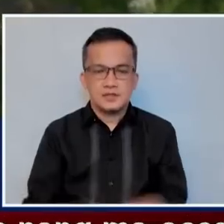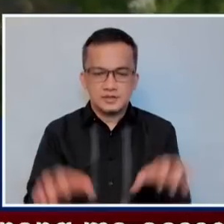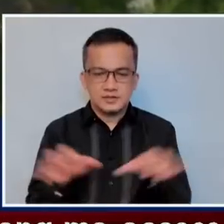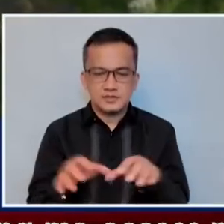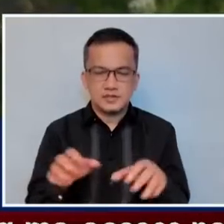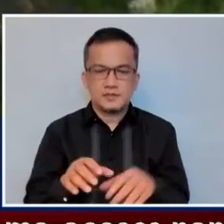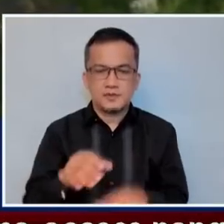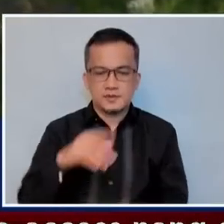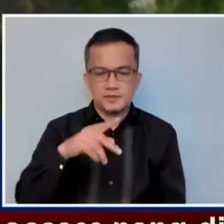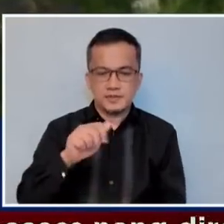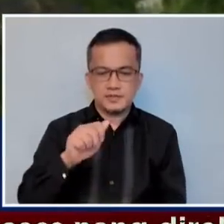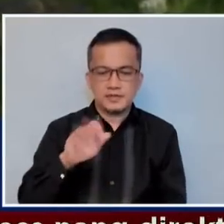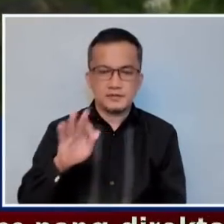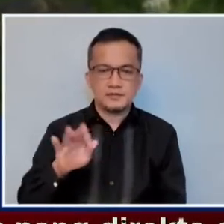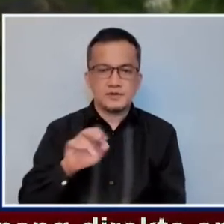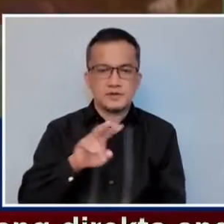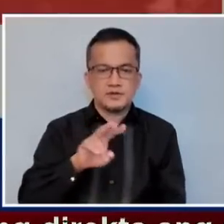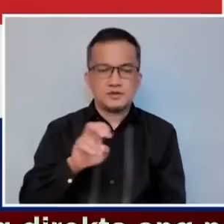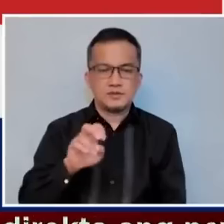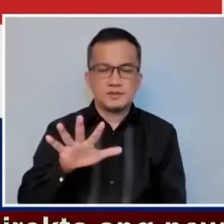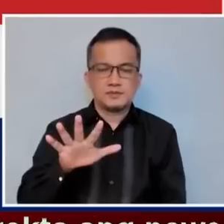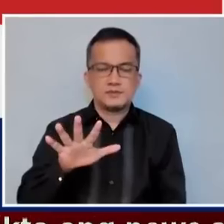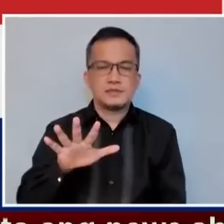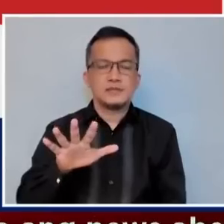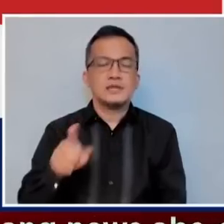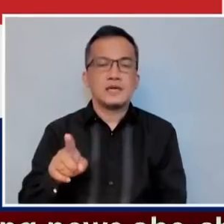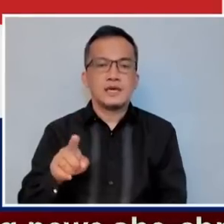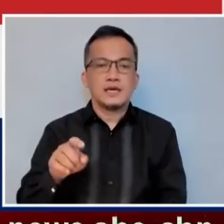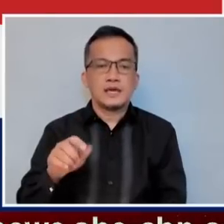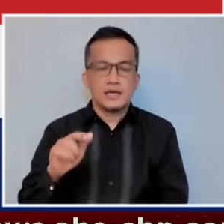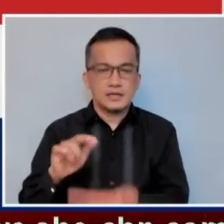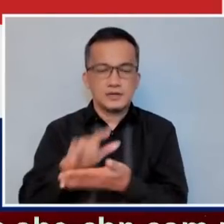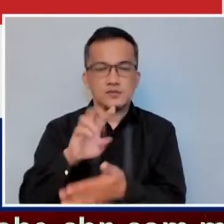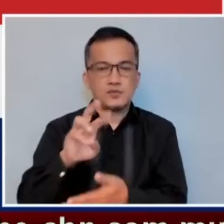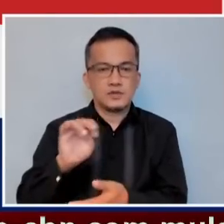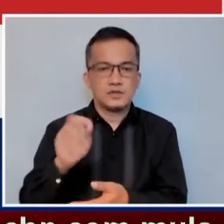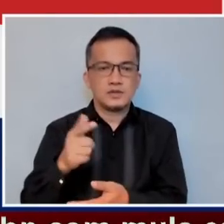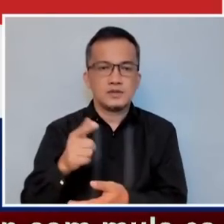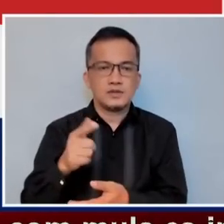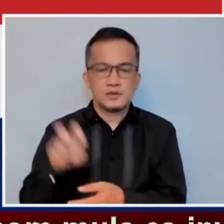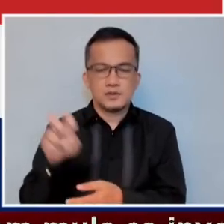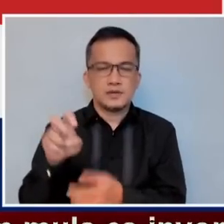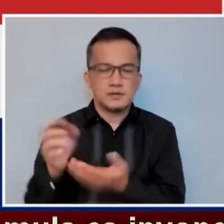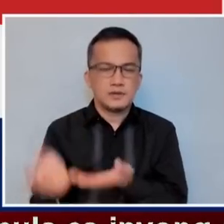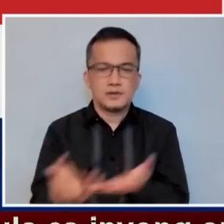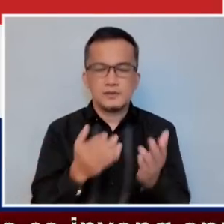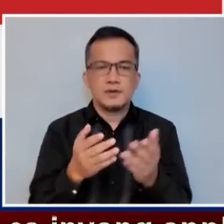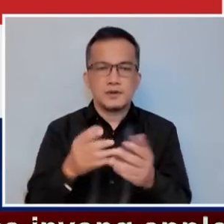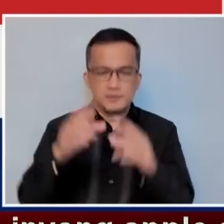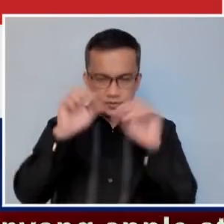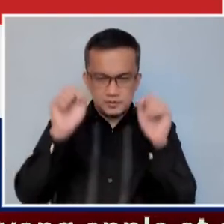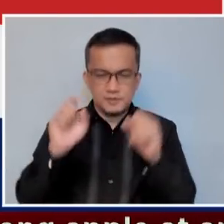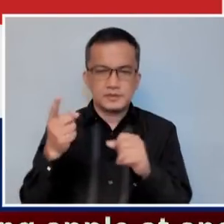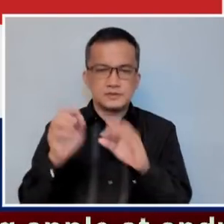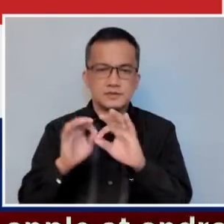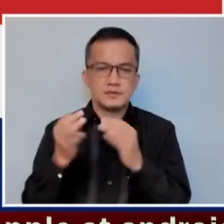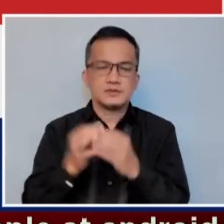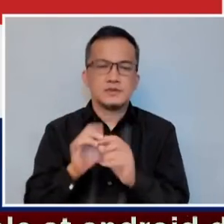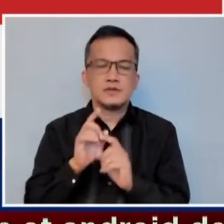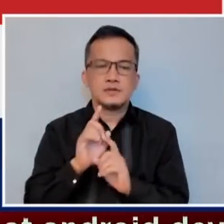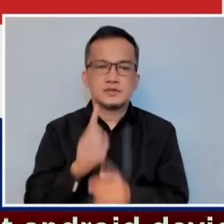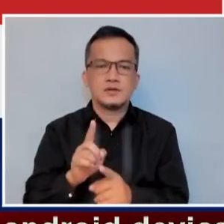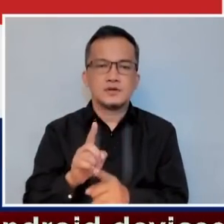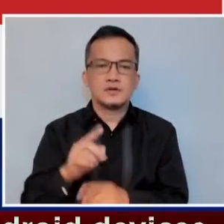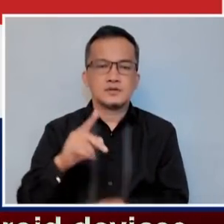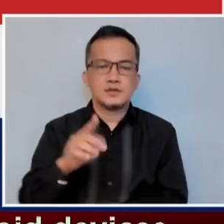Air Force 250th Presidential Airlift Wing na ibiyahay ang Pangulo at First Family. Yan ang sagot ng tagapagsalita ng PAF sa mga